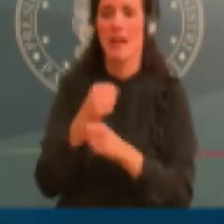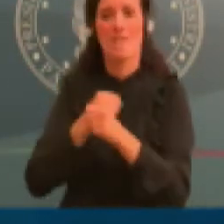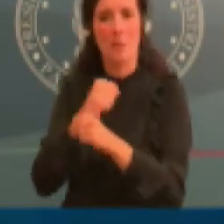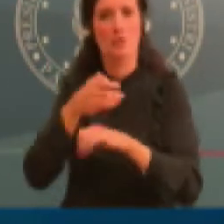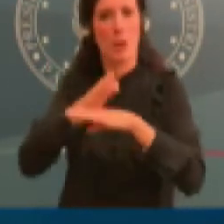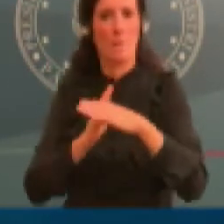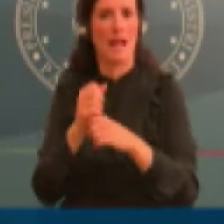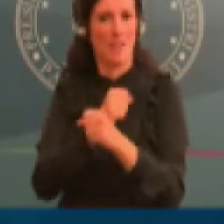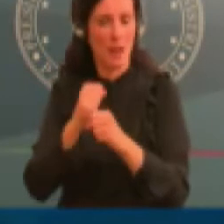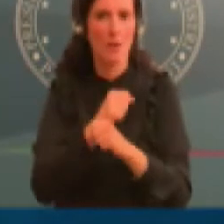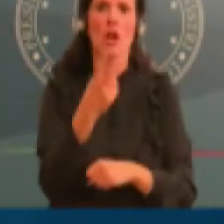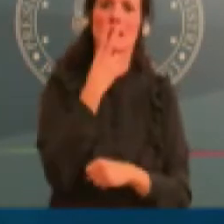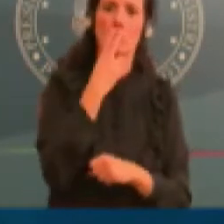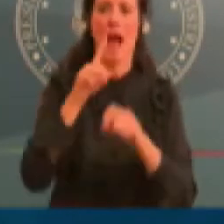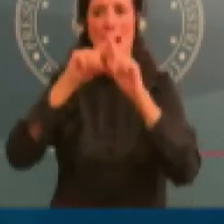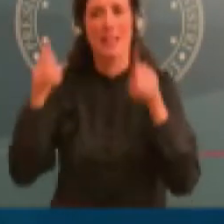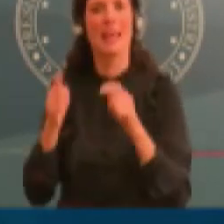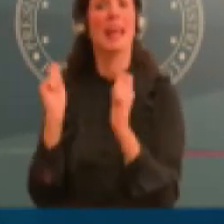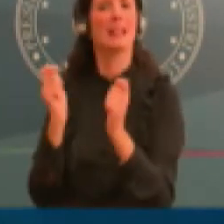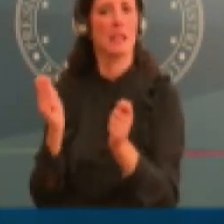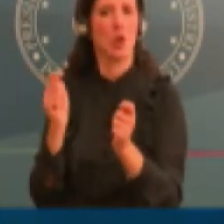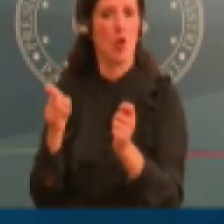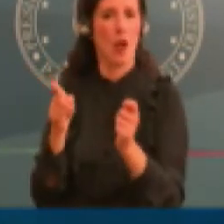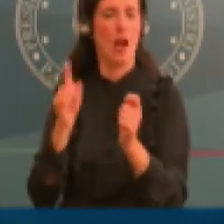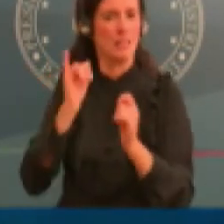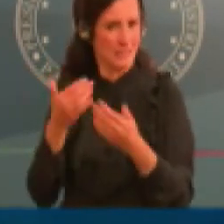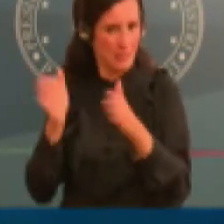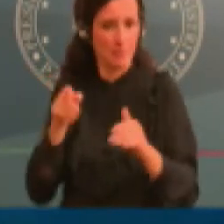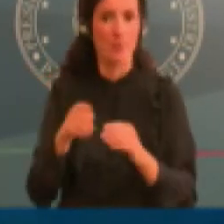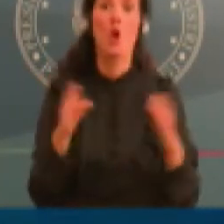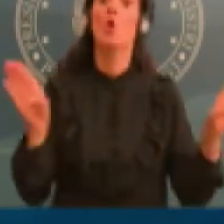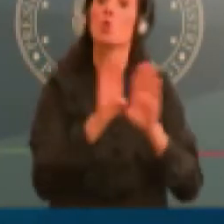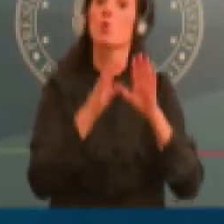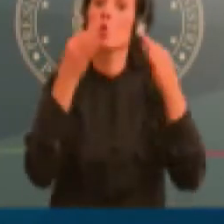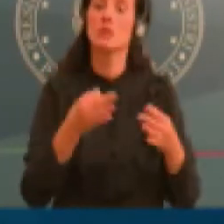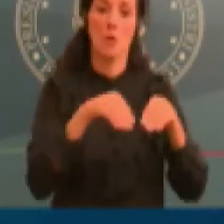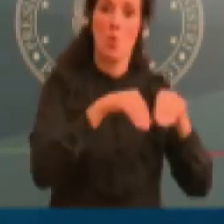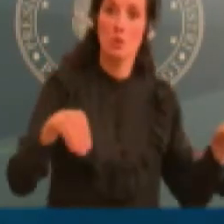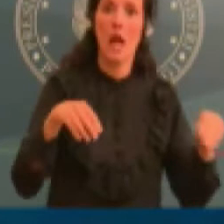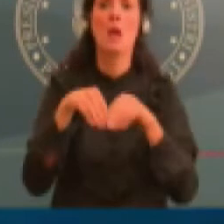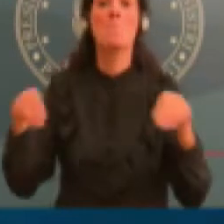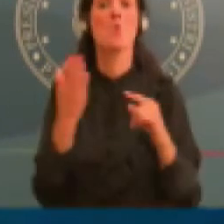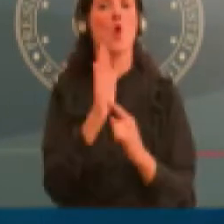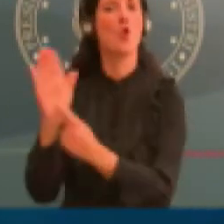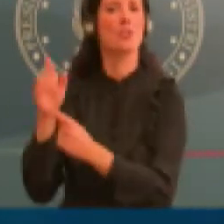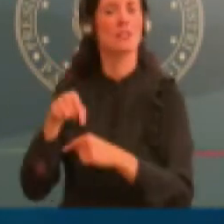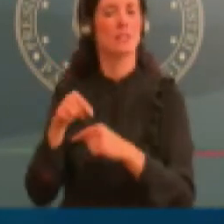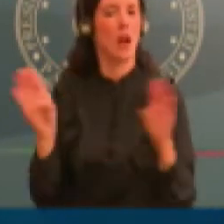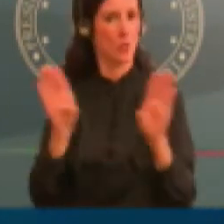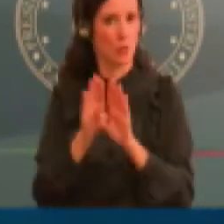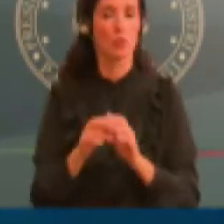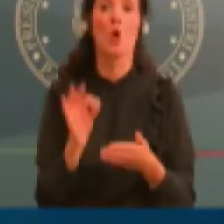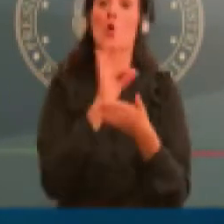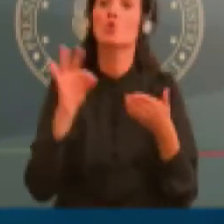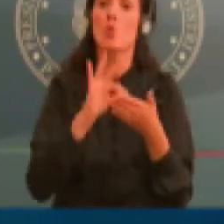mostre. Per quanto riguarda la scuola, si passa alla didattica a distanza per le scuole secondarie, per le scuole superiori